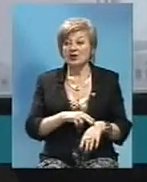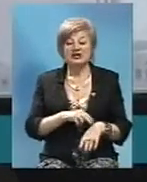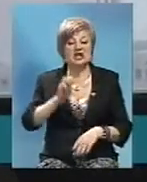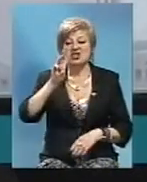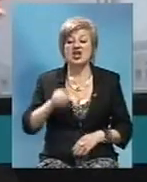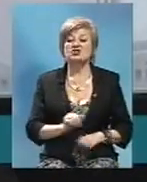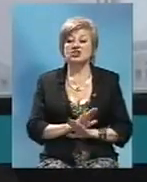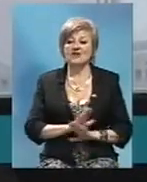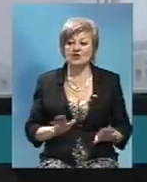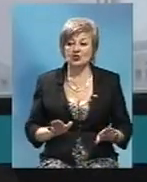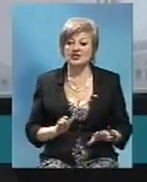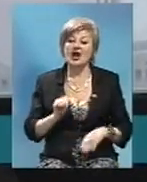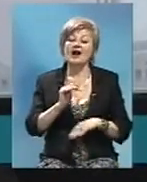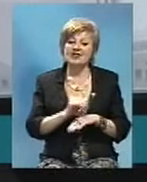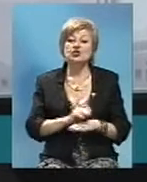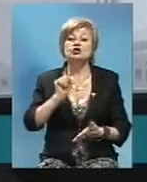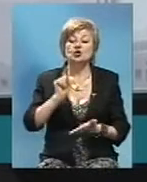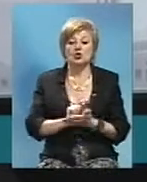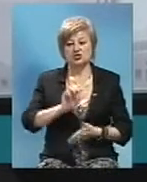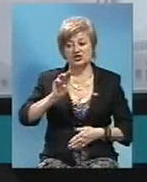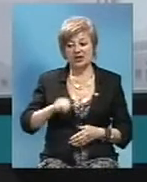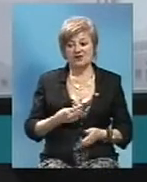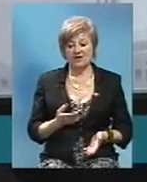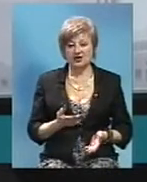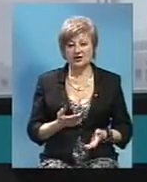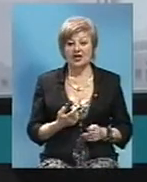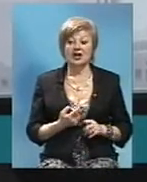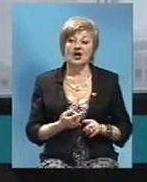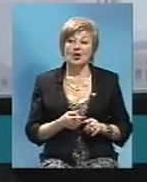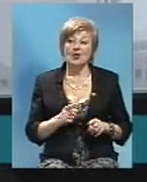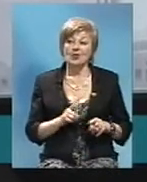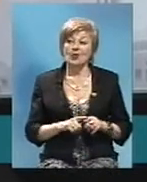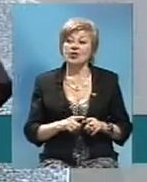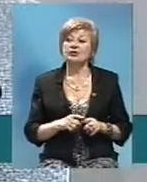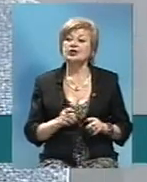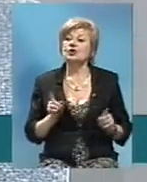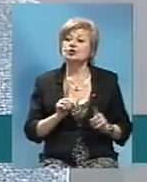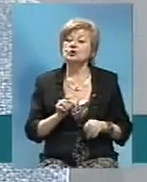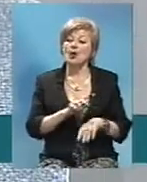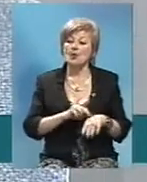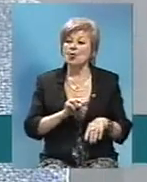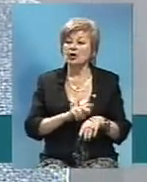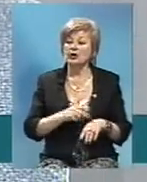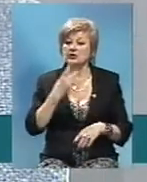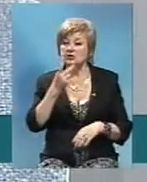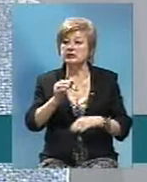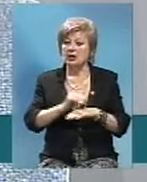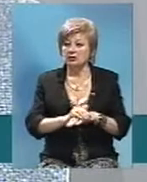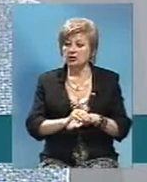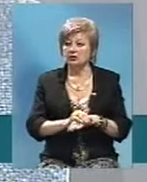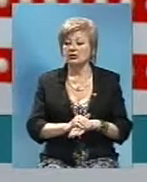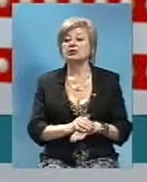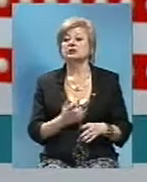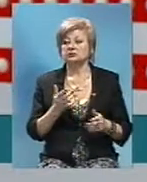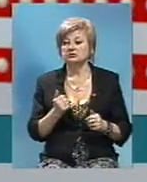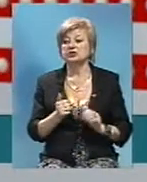штрафує. Ну, а фактично вона має штрафувати. Тому, для чого має бути виклик, чи це патрульна, яка просто помітила? Патрульна, яка